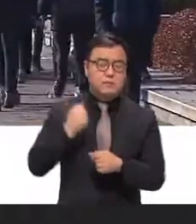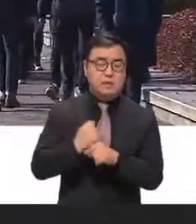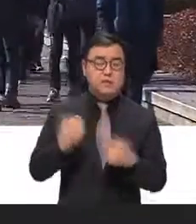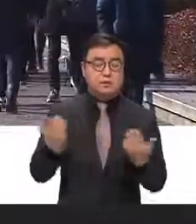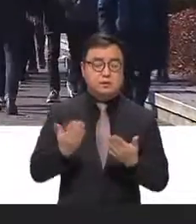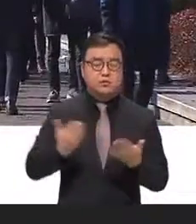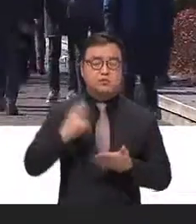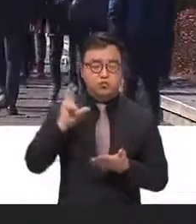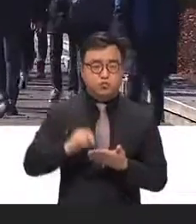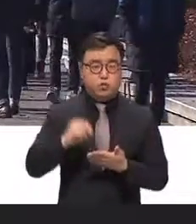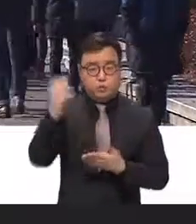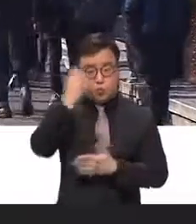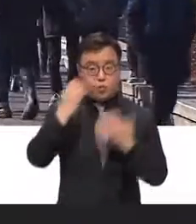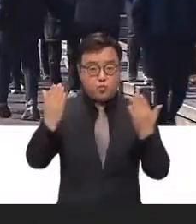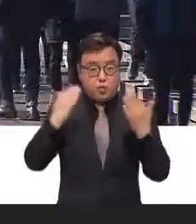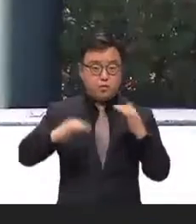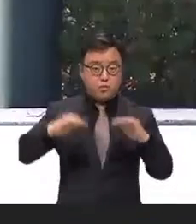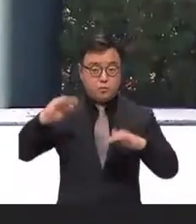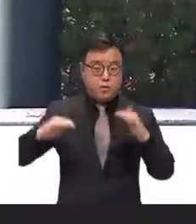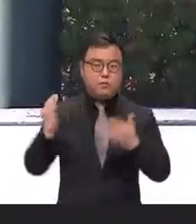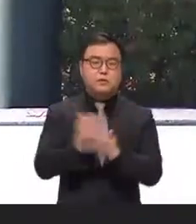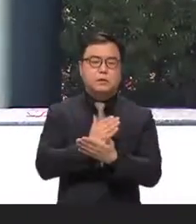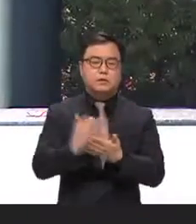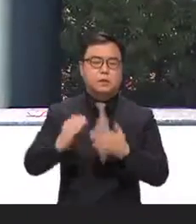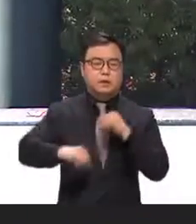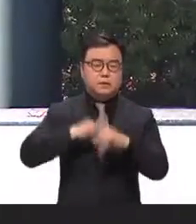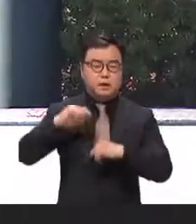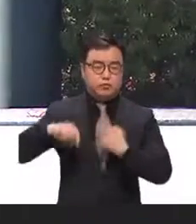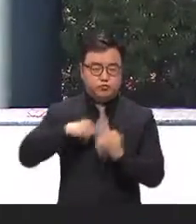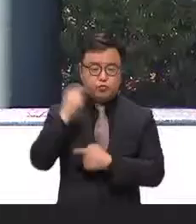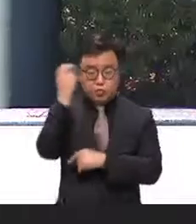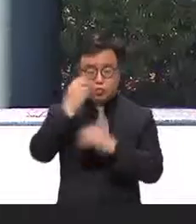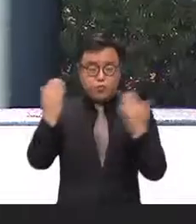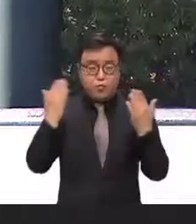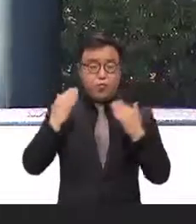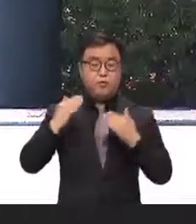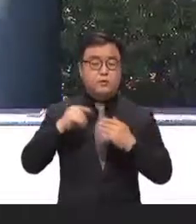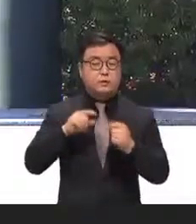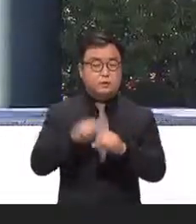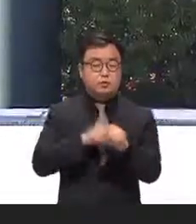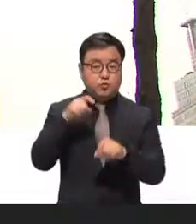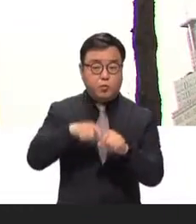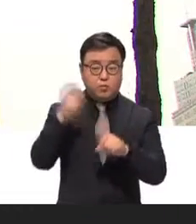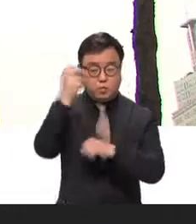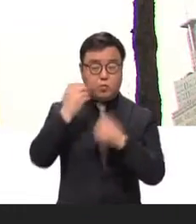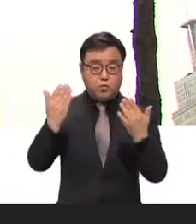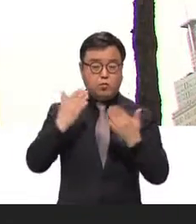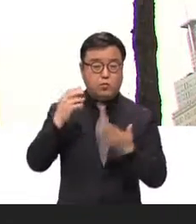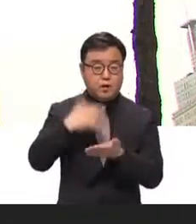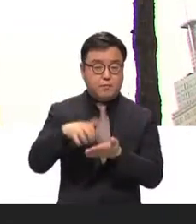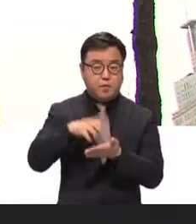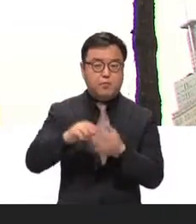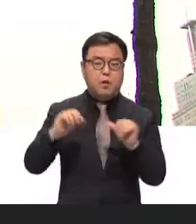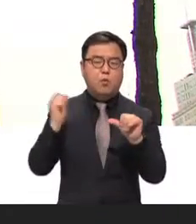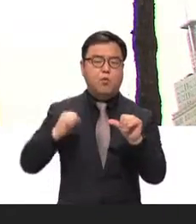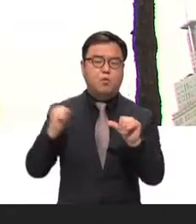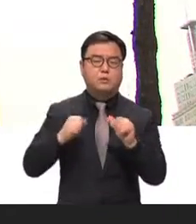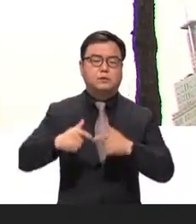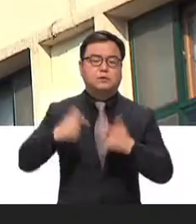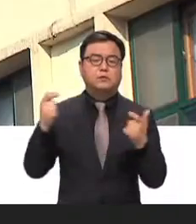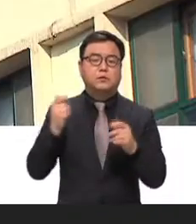굉장히 서열화가 심각합니다. 그렇죠. 그래서 자사고, 특목고 이런 학교들의 비중이 한 5%가량으로 늘어나면서 네.